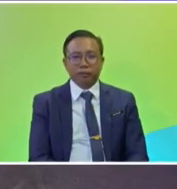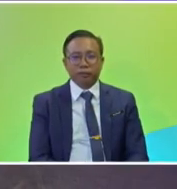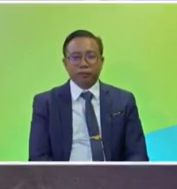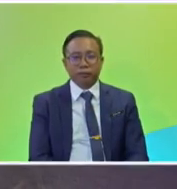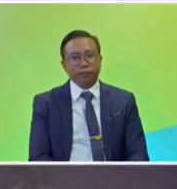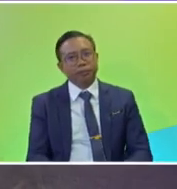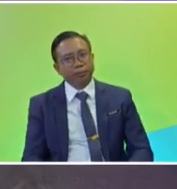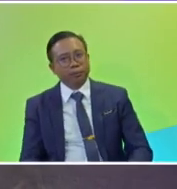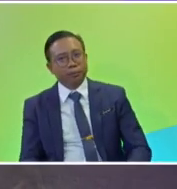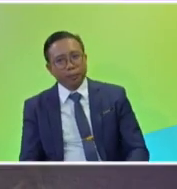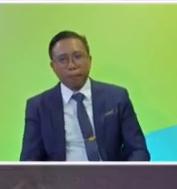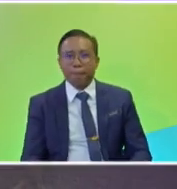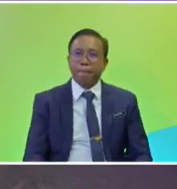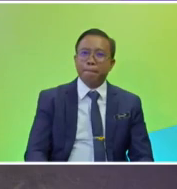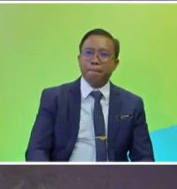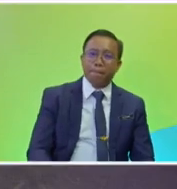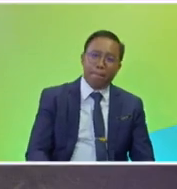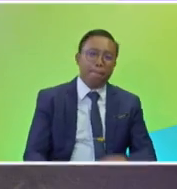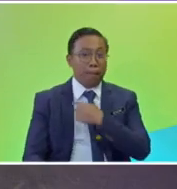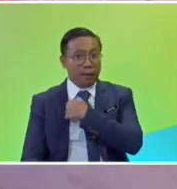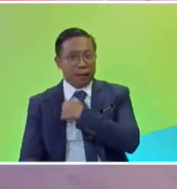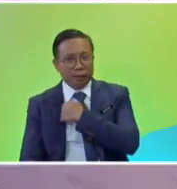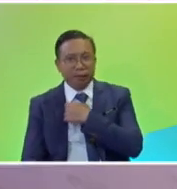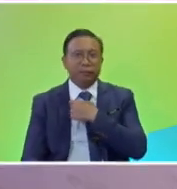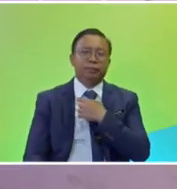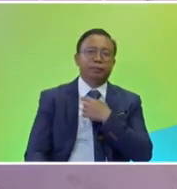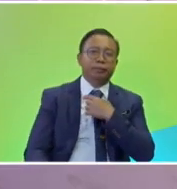Mana? Goyang badan dulu.